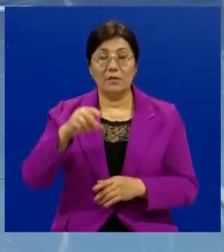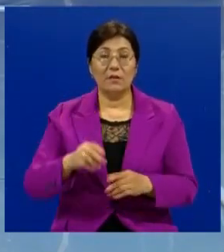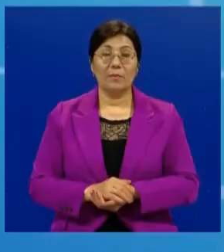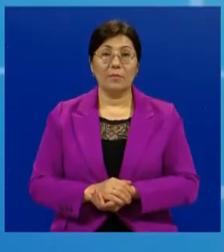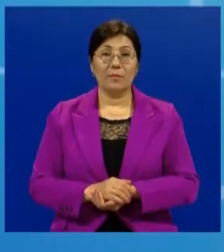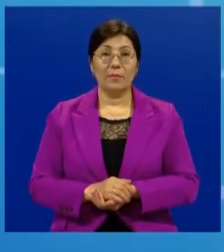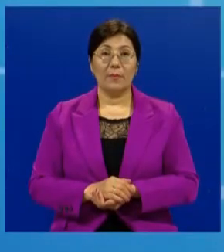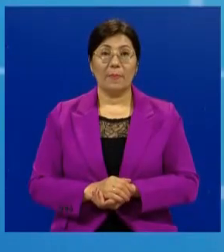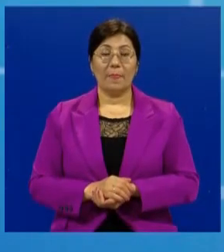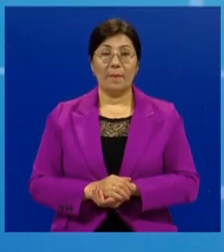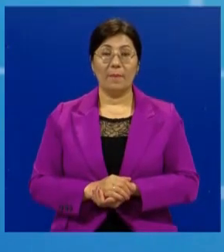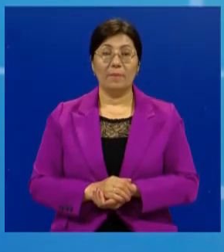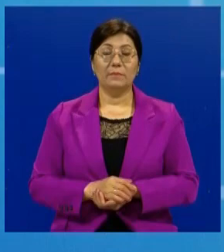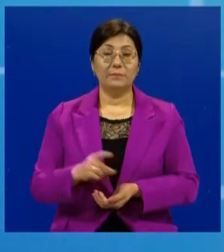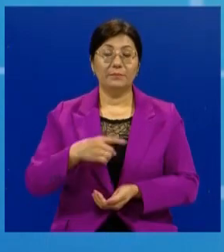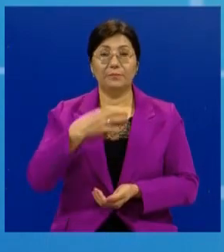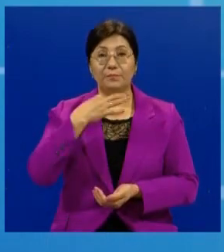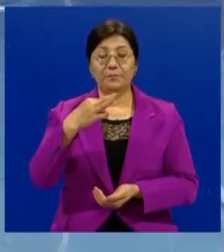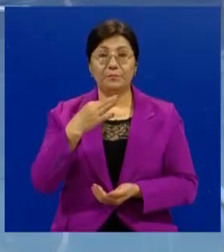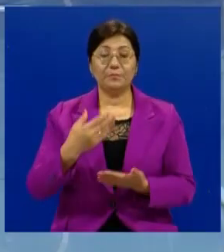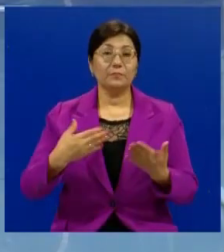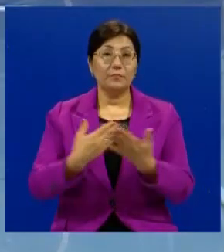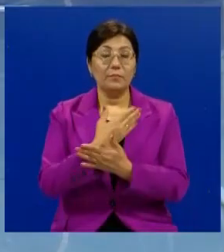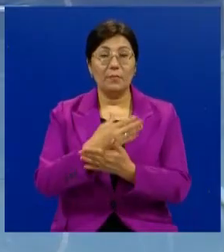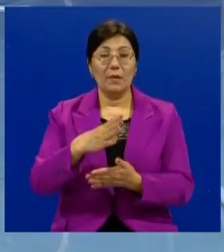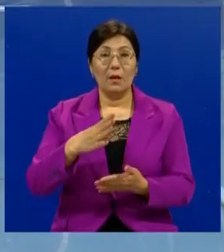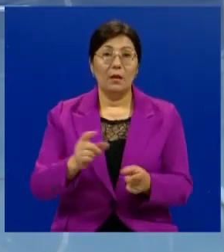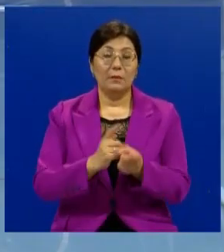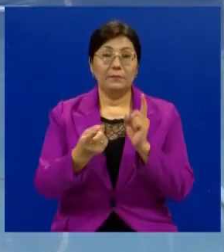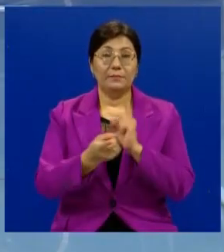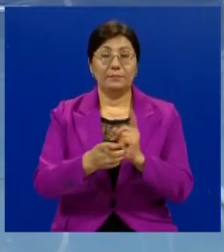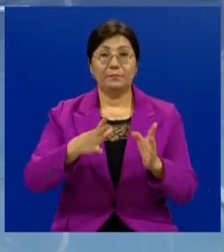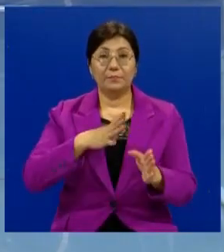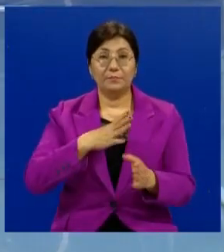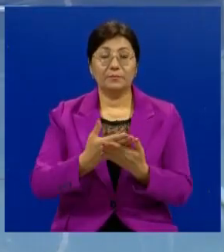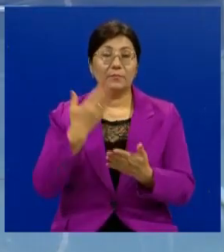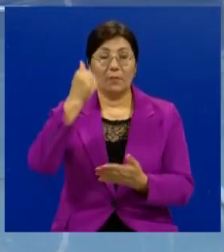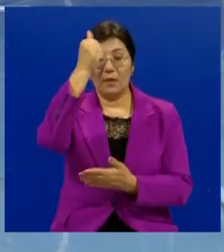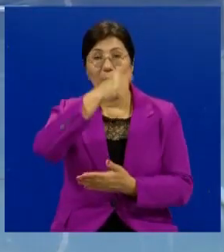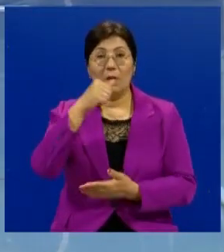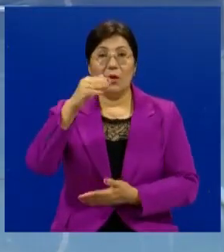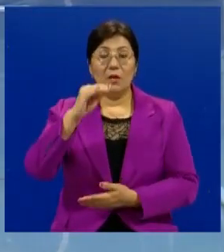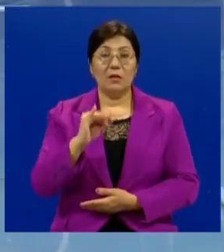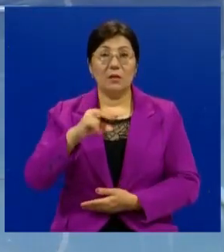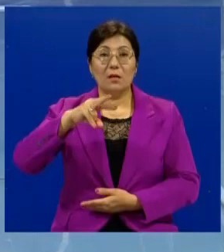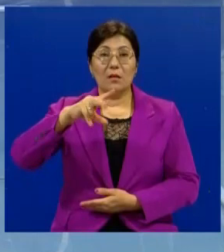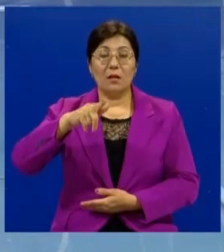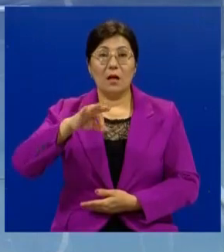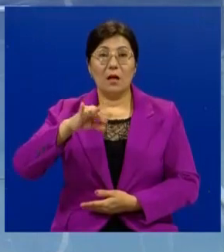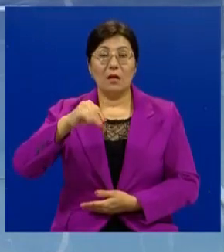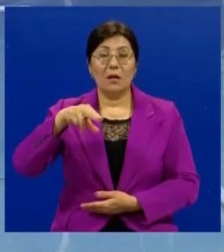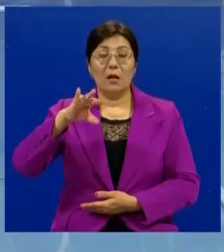сохранился. Розбаяна, что скажете насчет модернизации, которая была проведена в прошлом году в жилгородке? Все дома